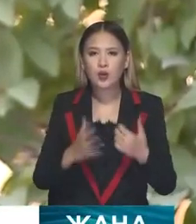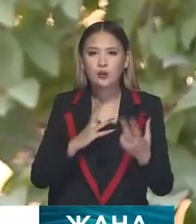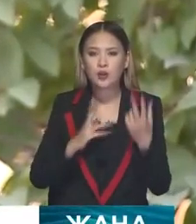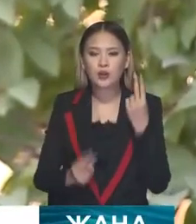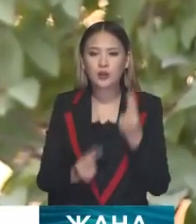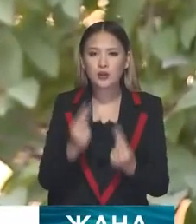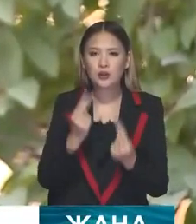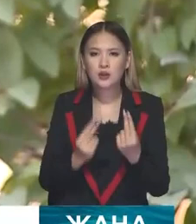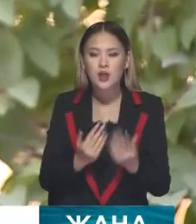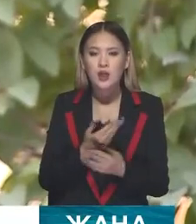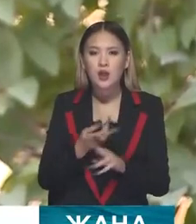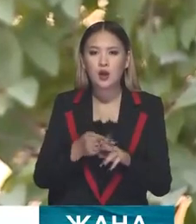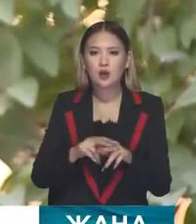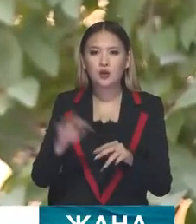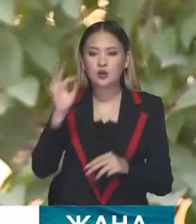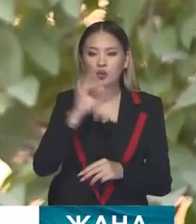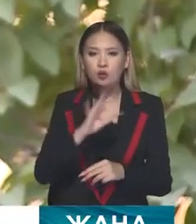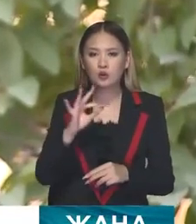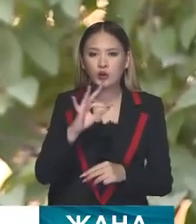бойынша. Қазіргі таңда